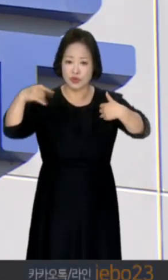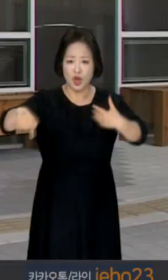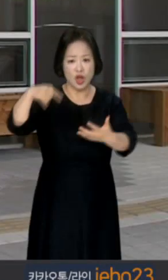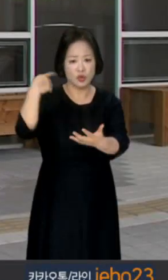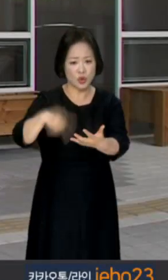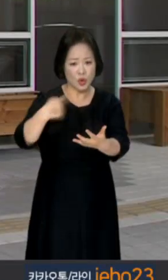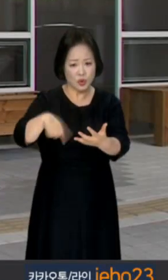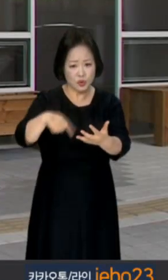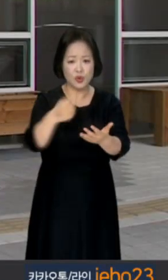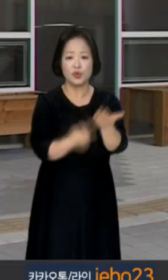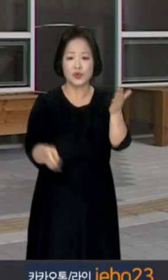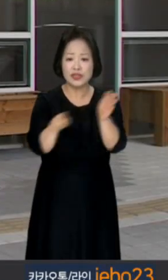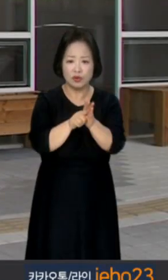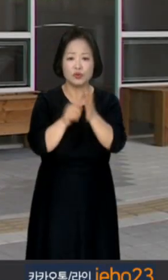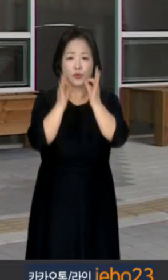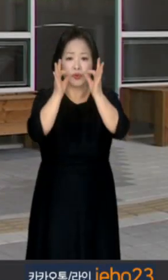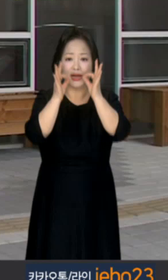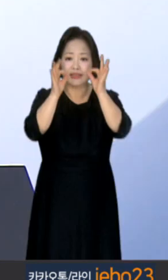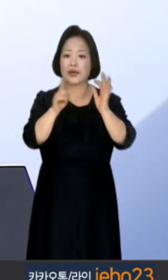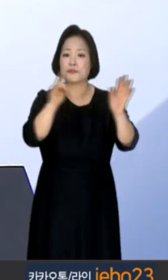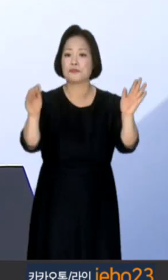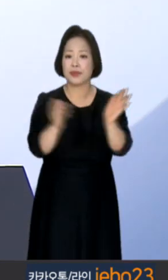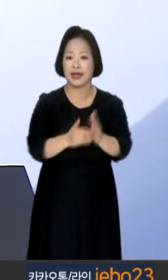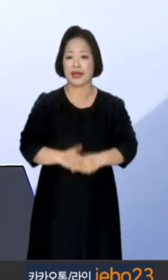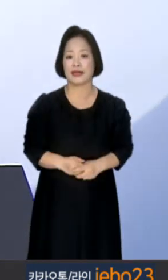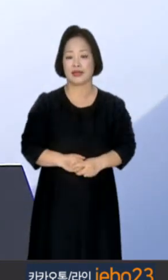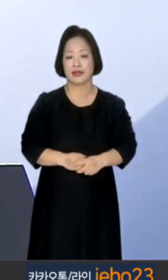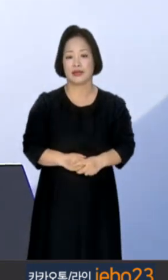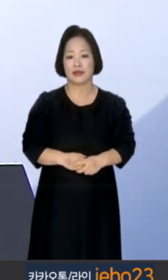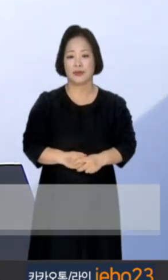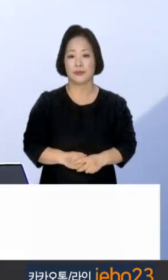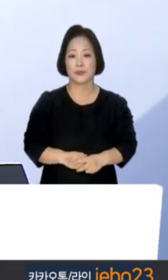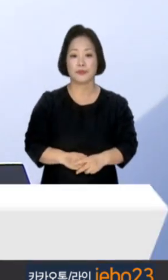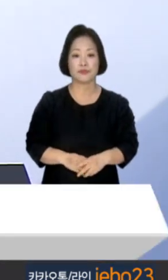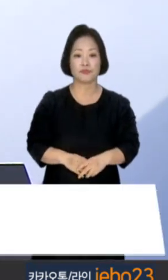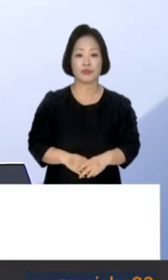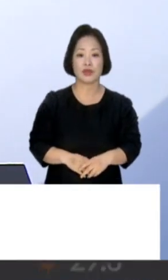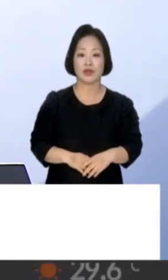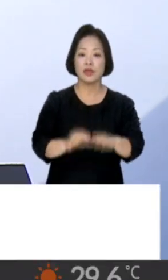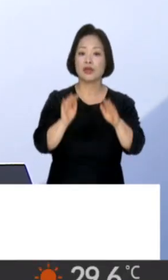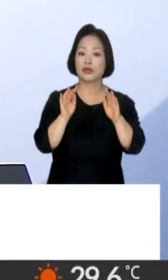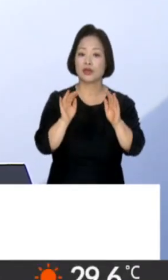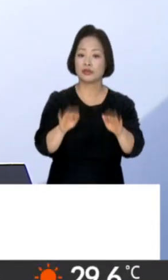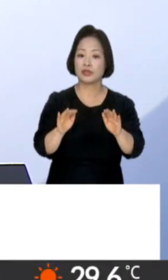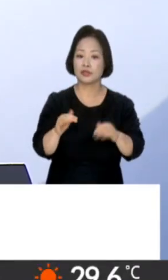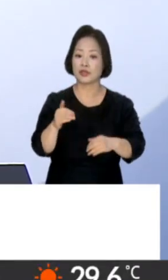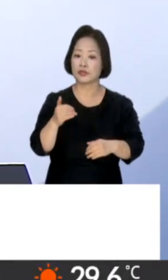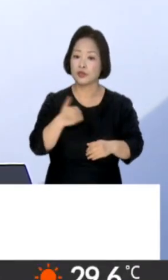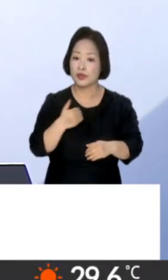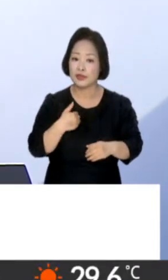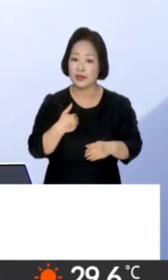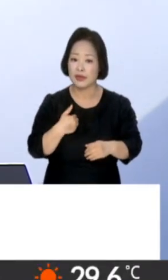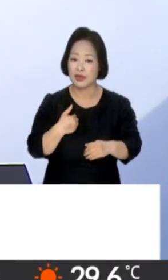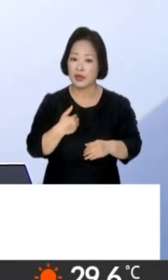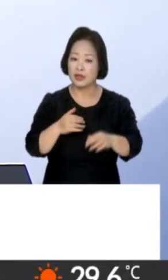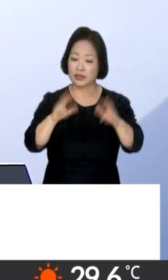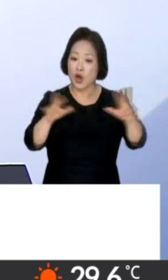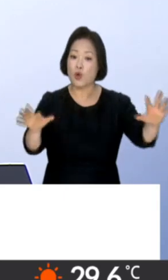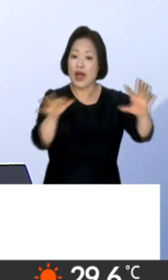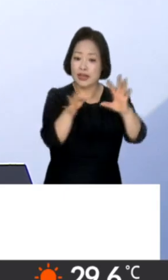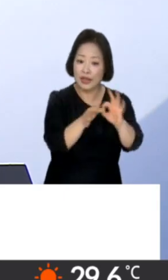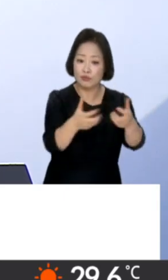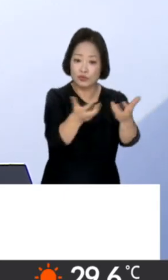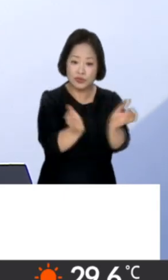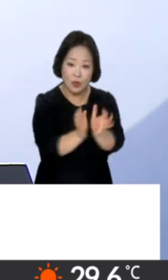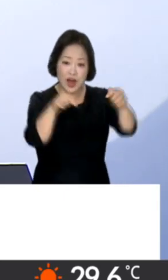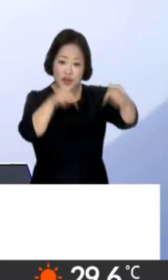질은 담보하겠다고 강조했습니다. 변동이 있다면은 예, 그 부분은 저희가 관계부처와